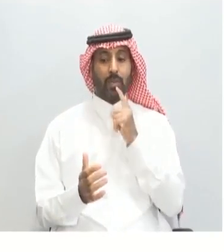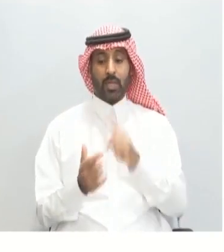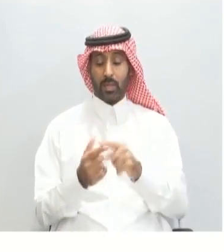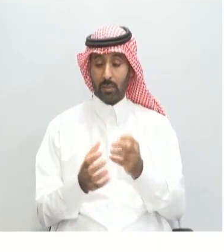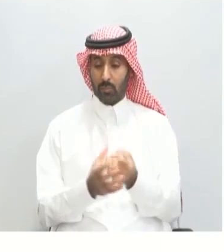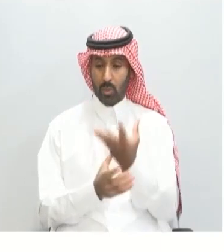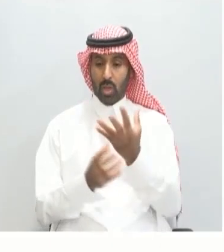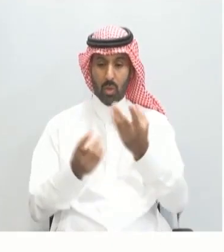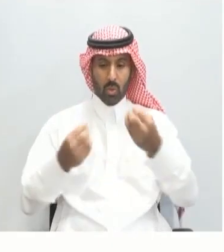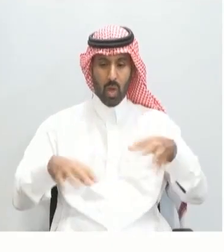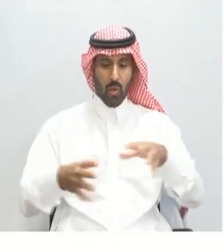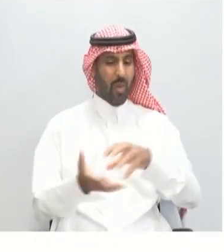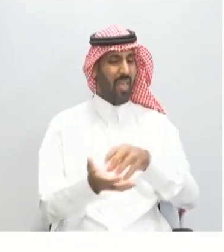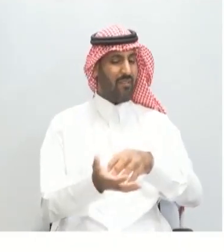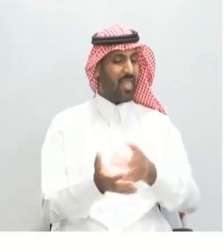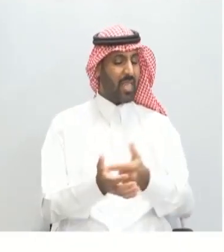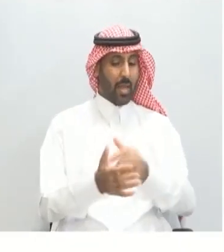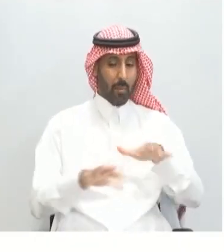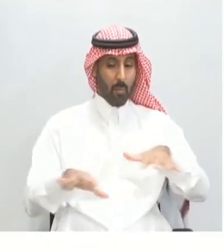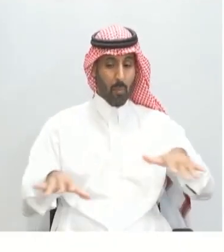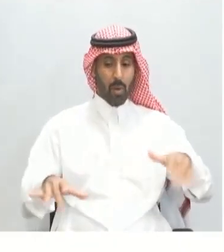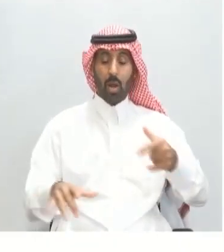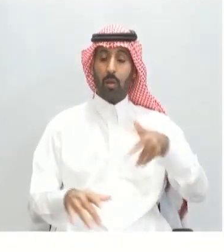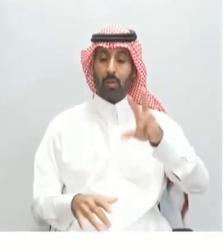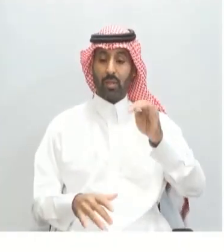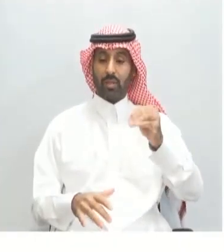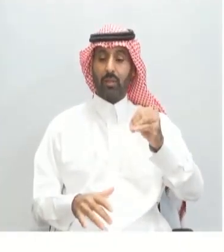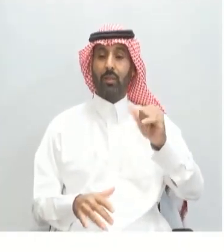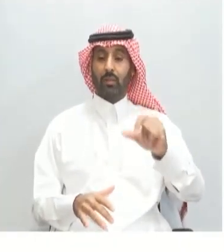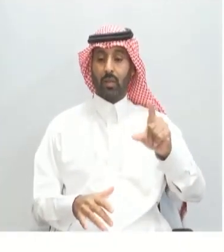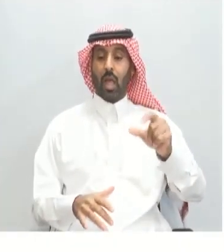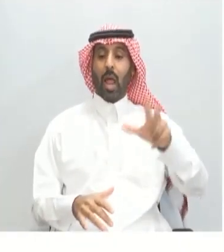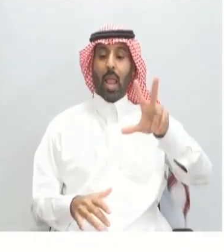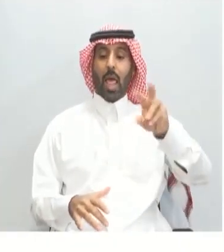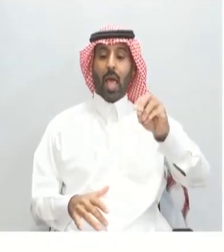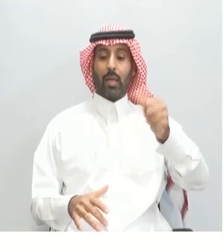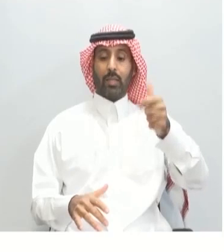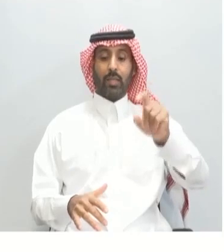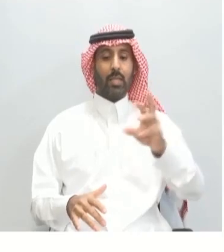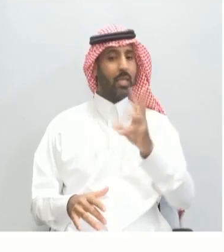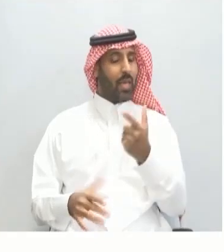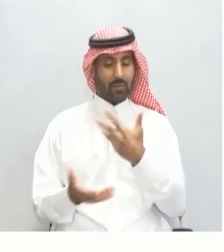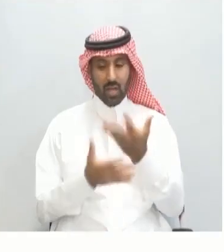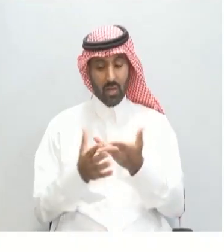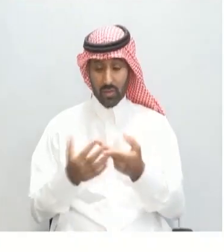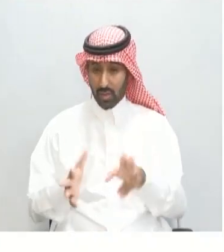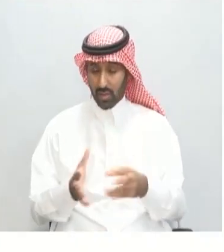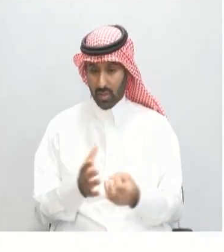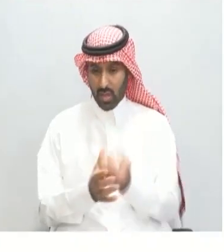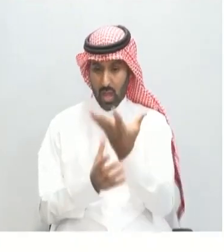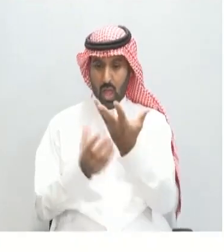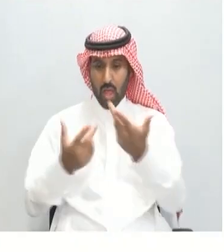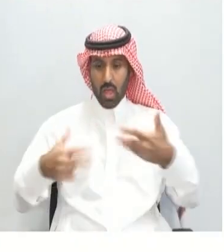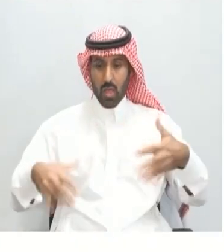في المحيط الهادئ ما هو التفسير العلمي لحدوث البركان اي كيف تحدث البراكين